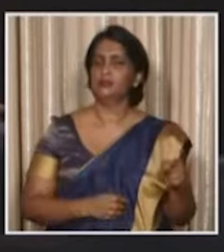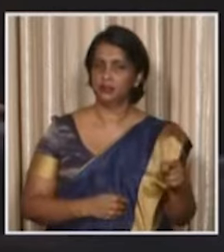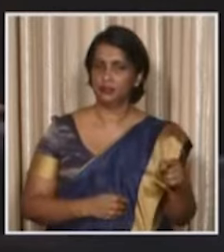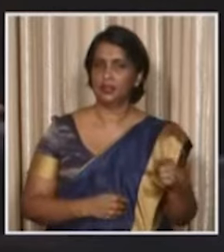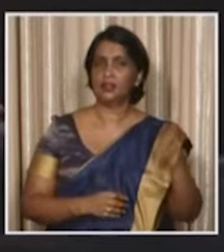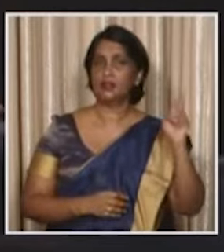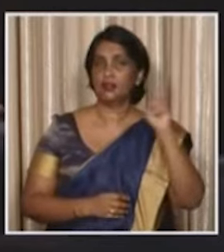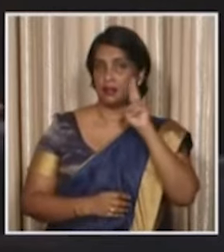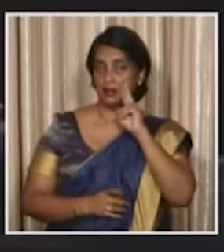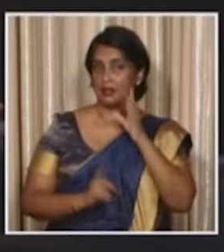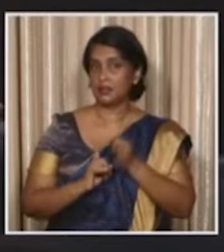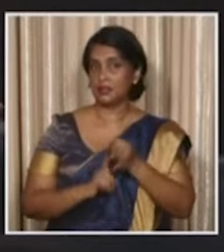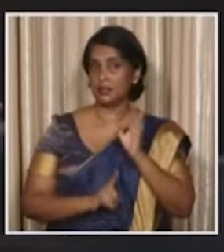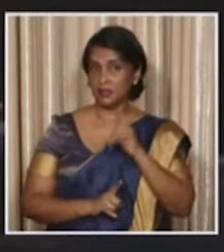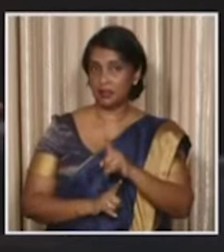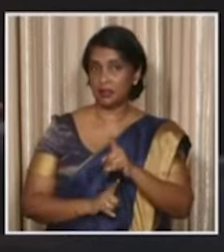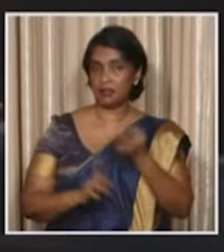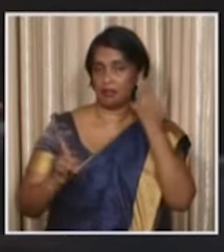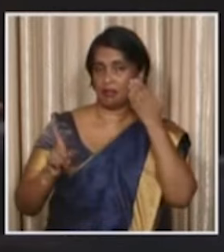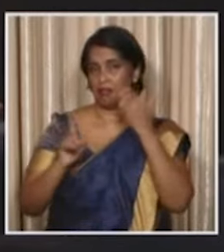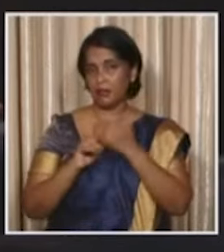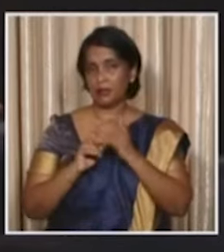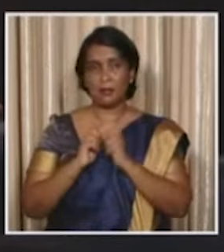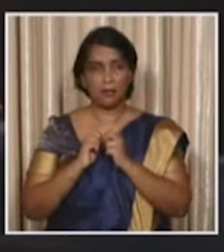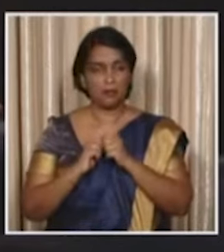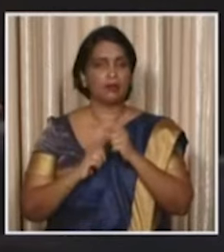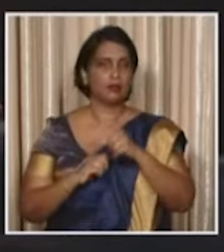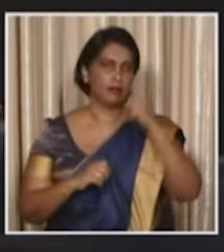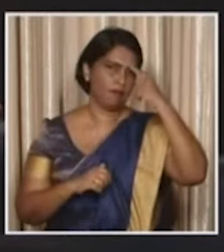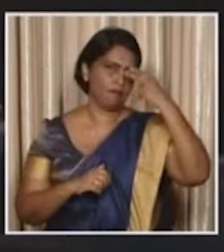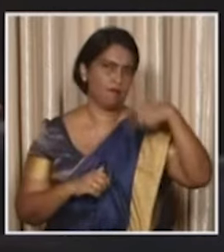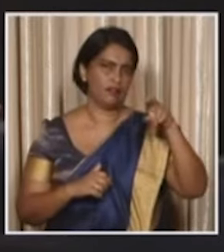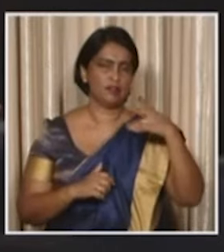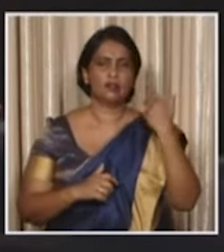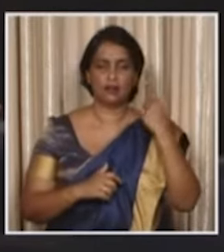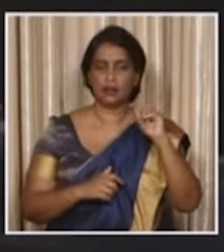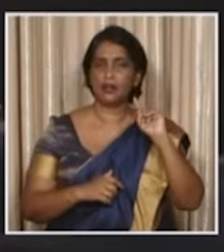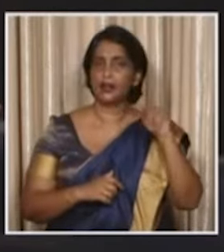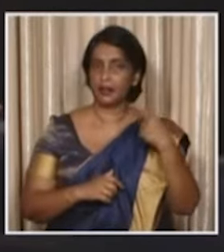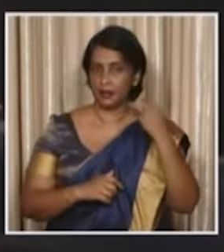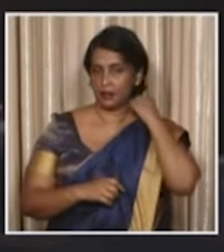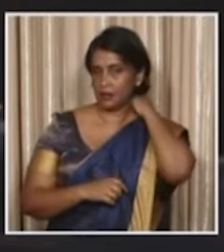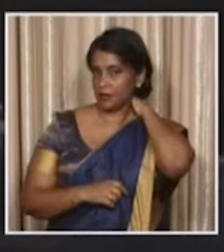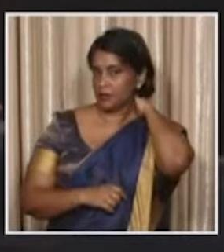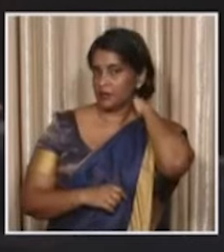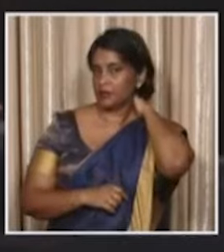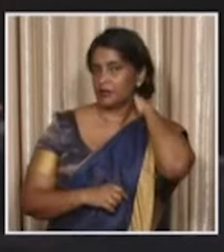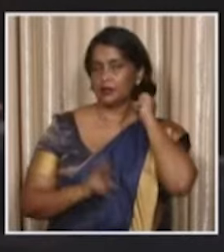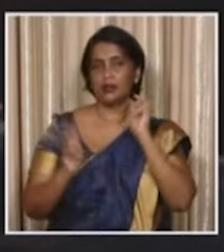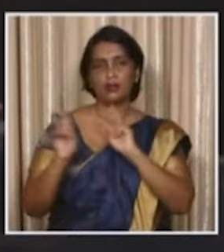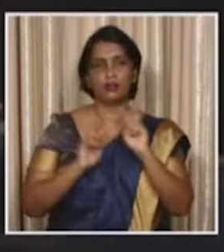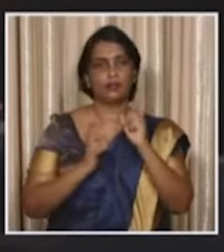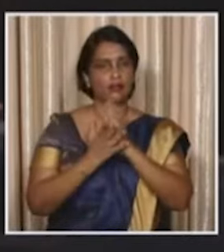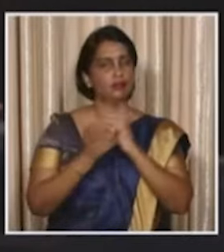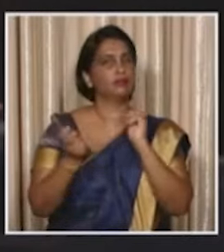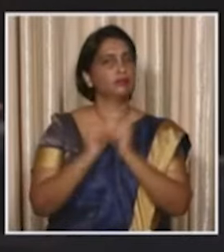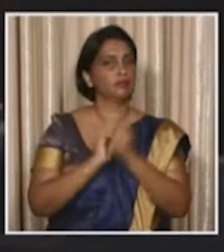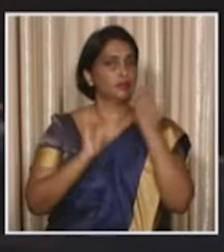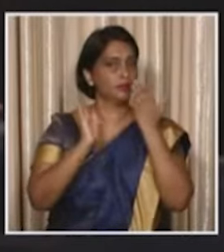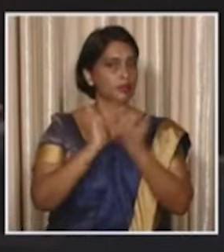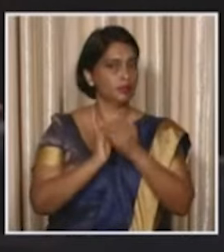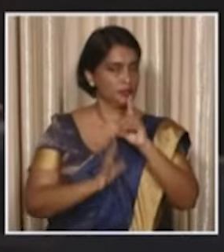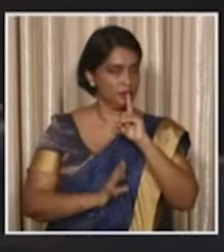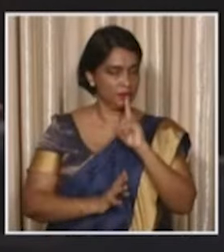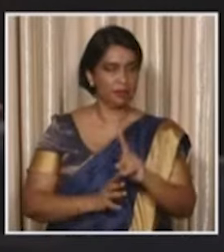රනිල් ජනාධිපතිවරයා දාන ගැට පිළිබඳ අවිශ්වාසය එනවා. හෙට 22 වෙනි සංශෝධනයත් පාර්ලිමේන්තුවට ඉදිරිපත් කරනවා කියලා